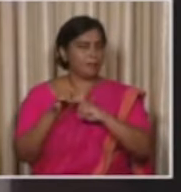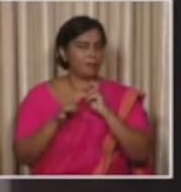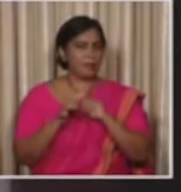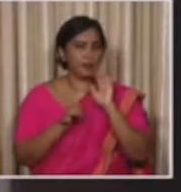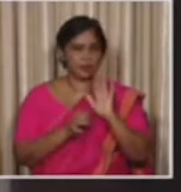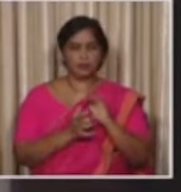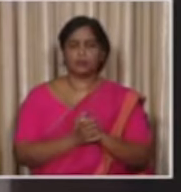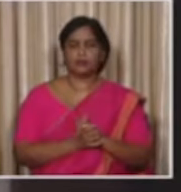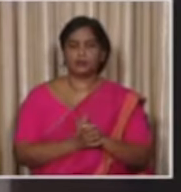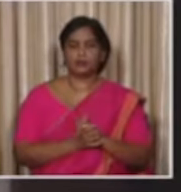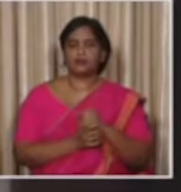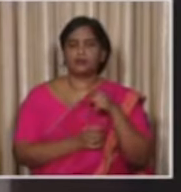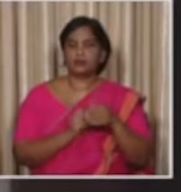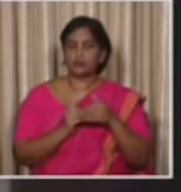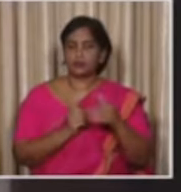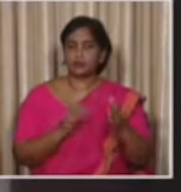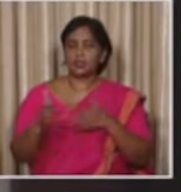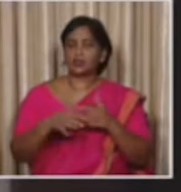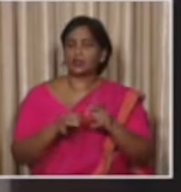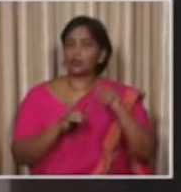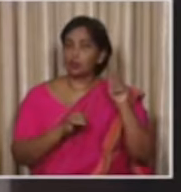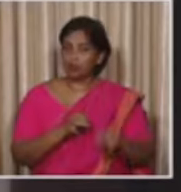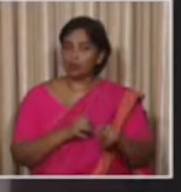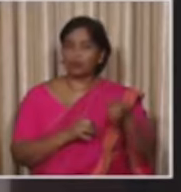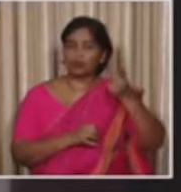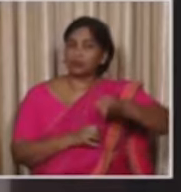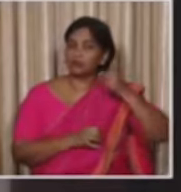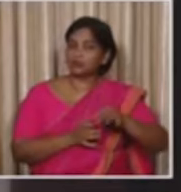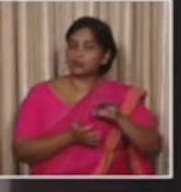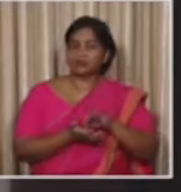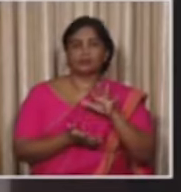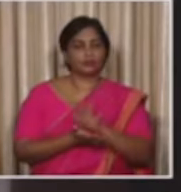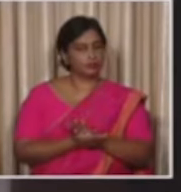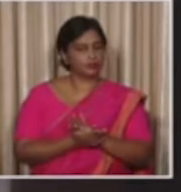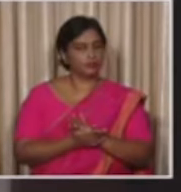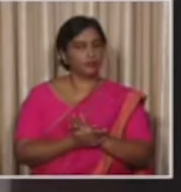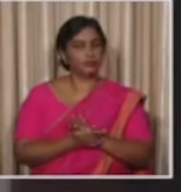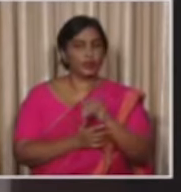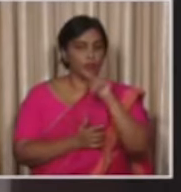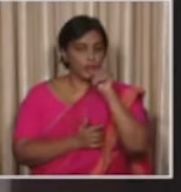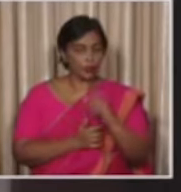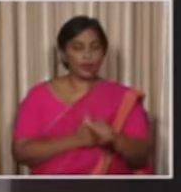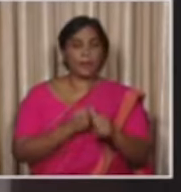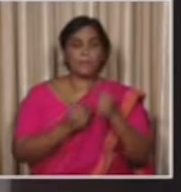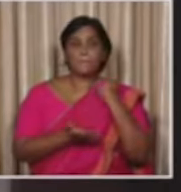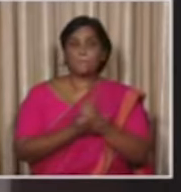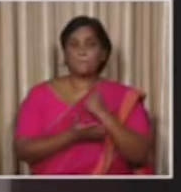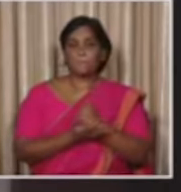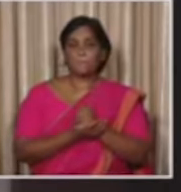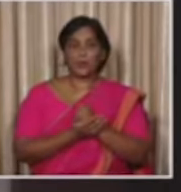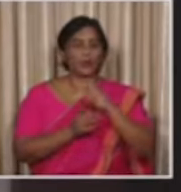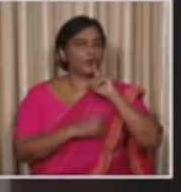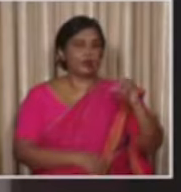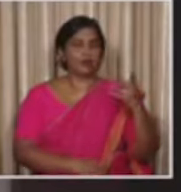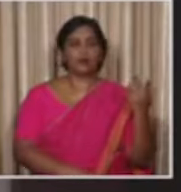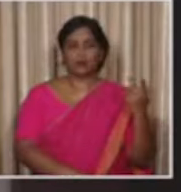තිබෙනවා. මේ වනතේ කැබිනට් මණ්ඩලය ගත්තු තීන්දුව හරියට වාණිජ බැංකුවලට ගිහිල්ලා